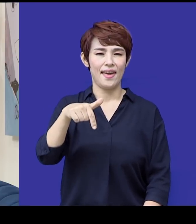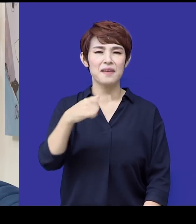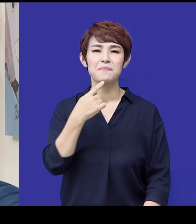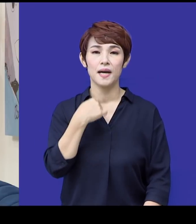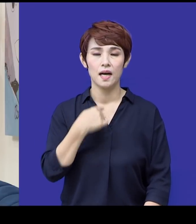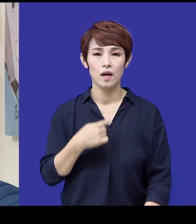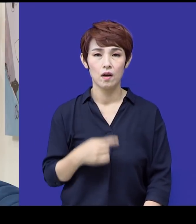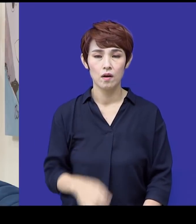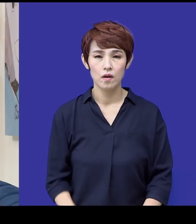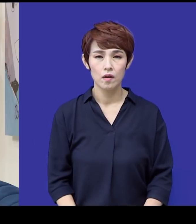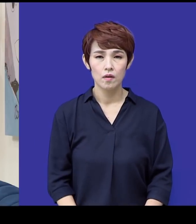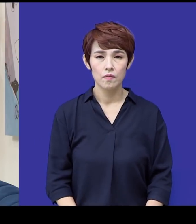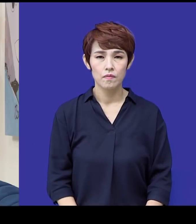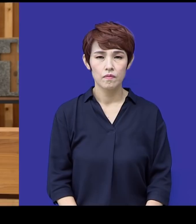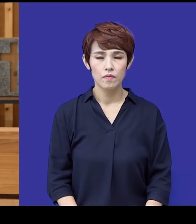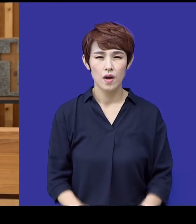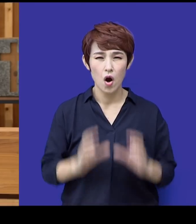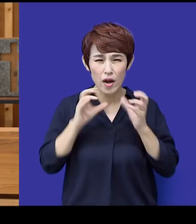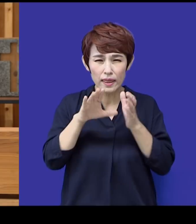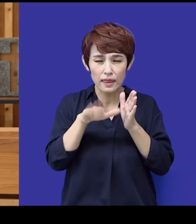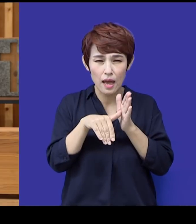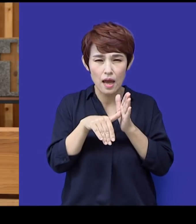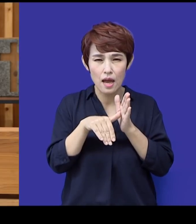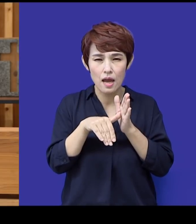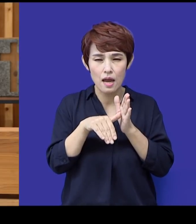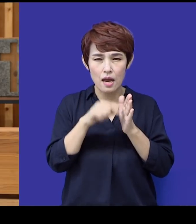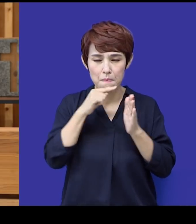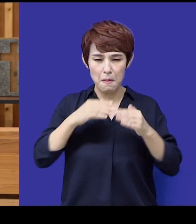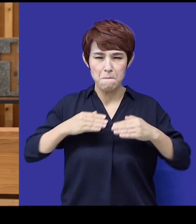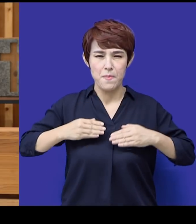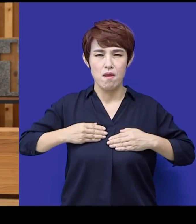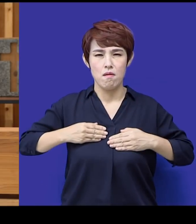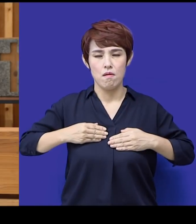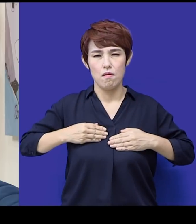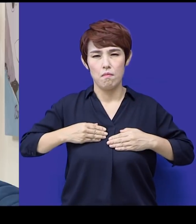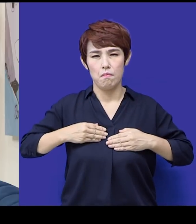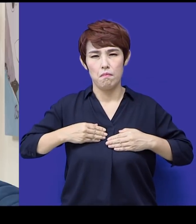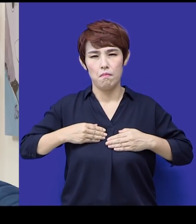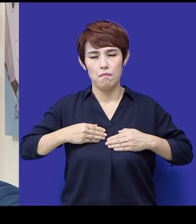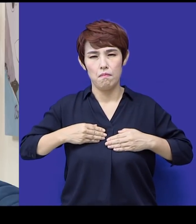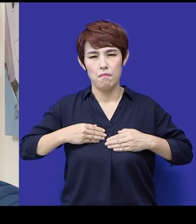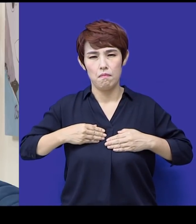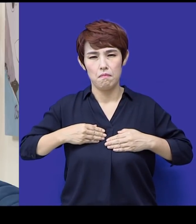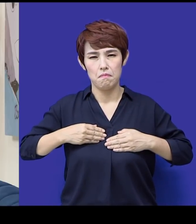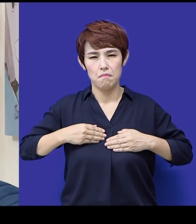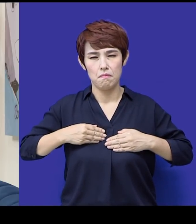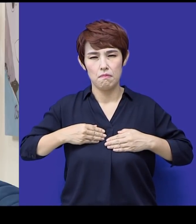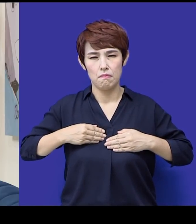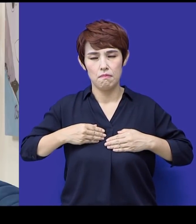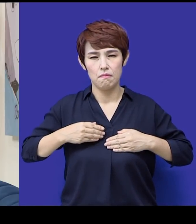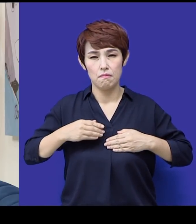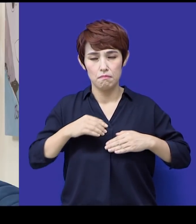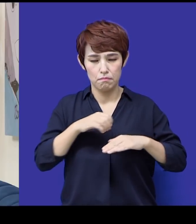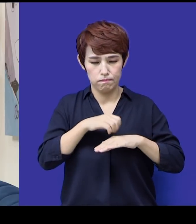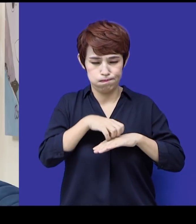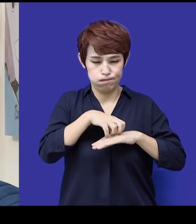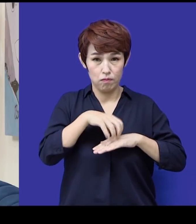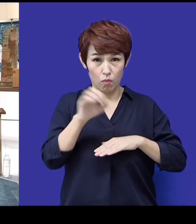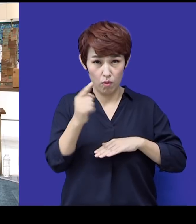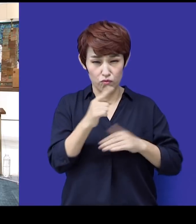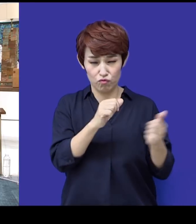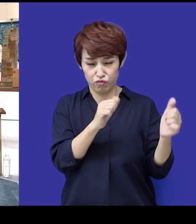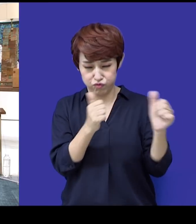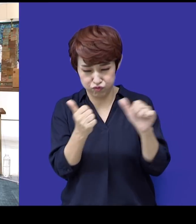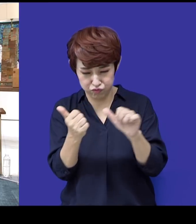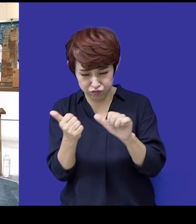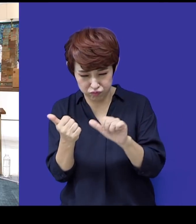얘기로는 폐렴으로 죽다 살아났다고 그랬고요. 고2 때 이제 결핵을 알아가지고 각혈을